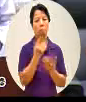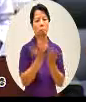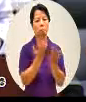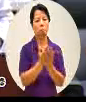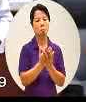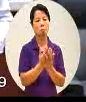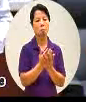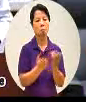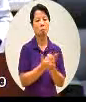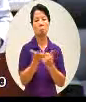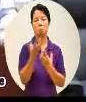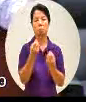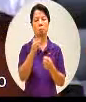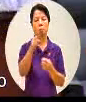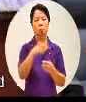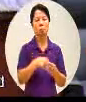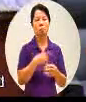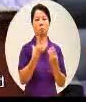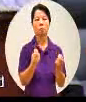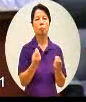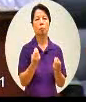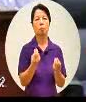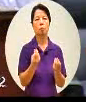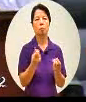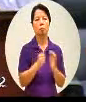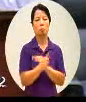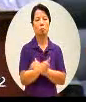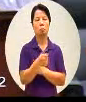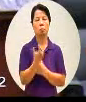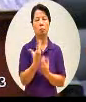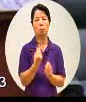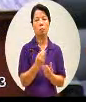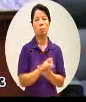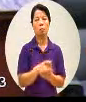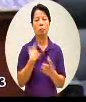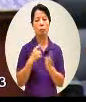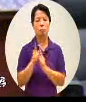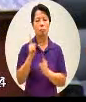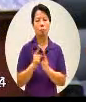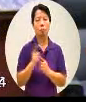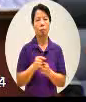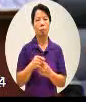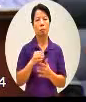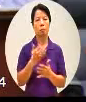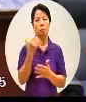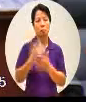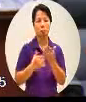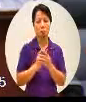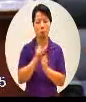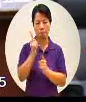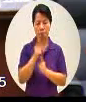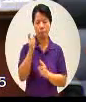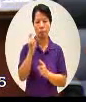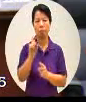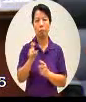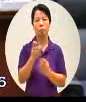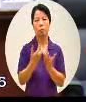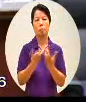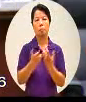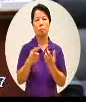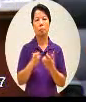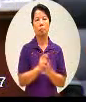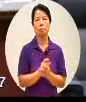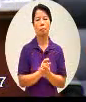无好人读。这个比序的积分哦，一看差十分，你看差偌济？